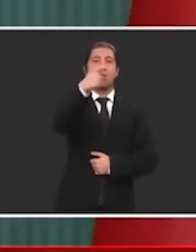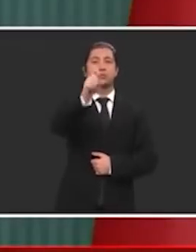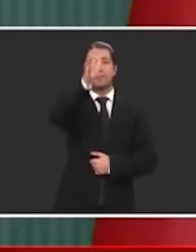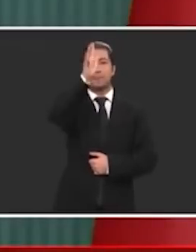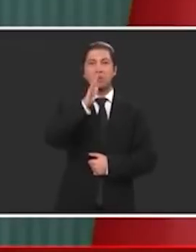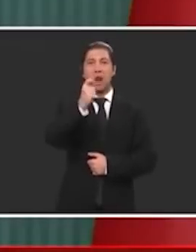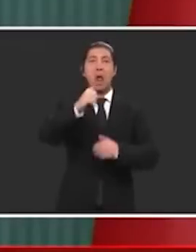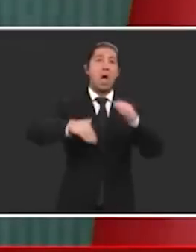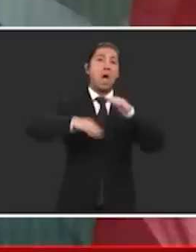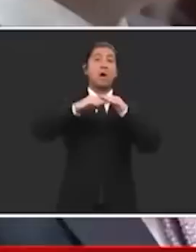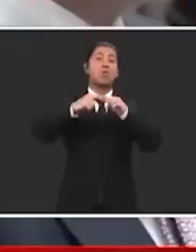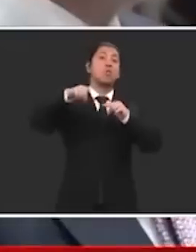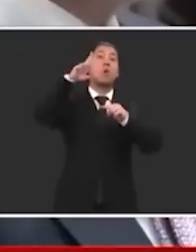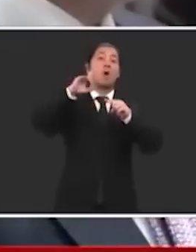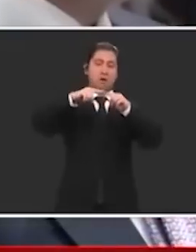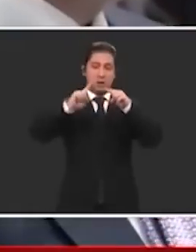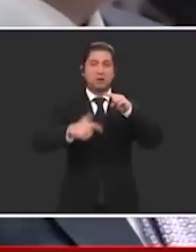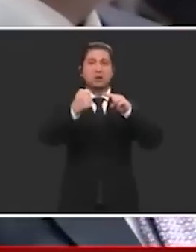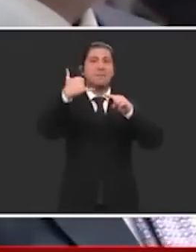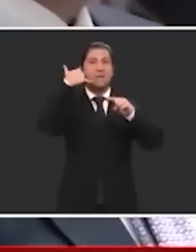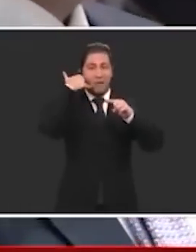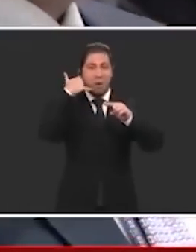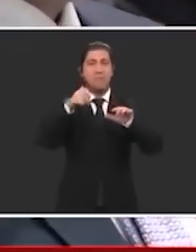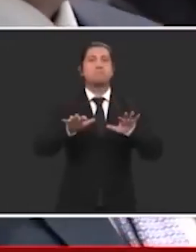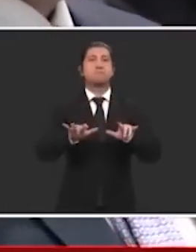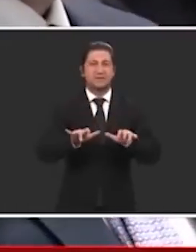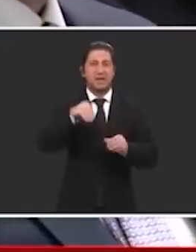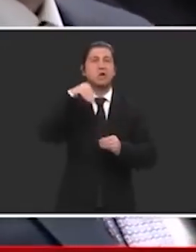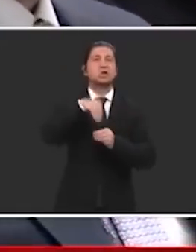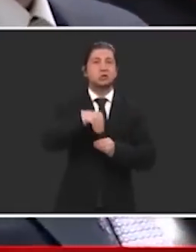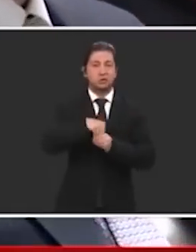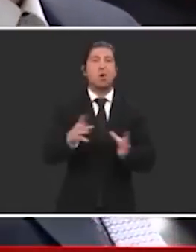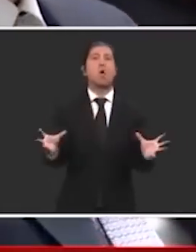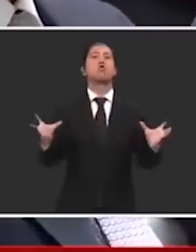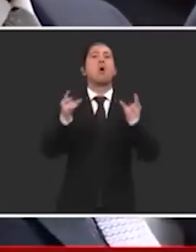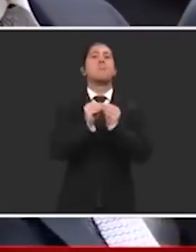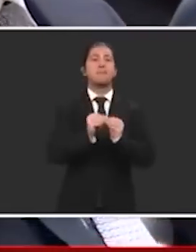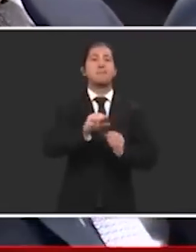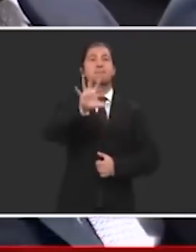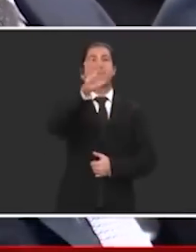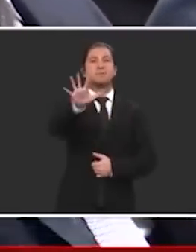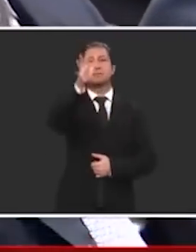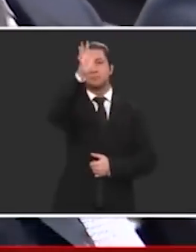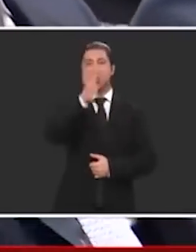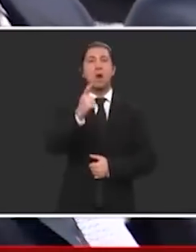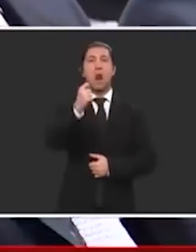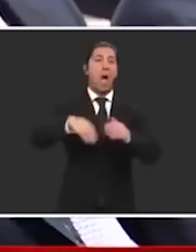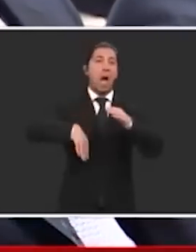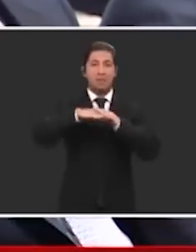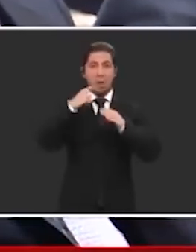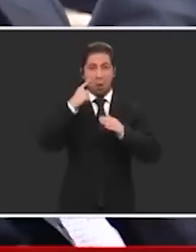9.500 lirayı geçmeyen cep telefonu ve bilgisayarlar için toplamda 5.500 liraya